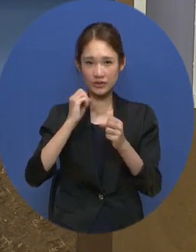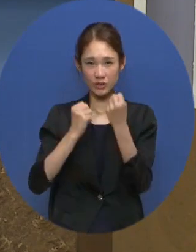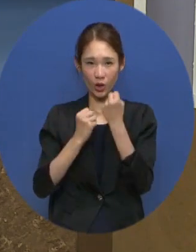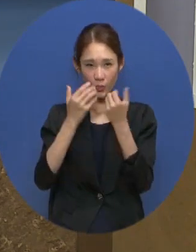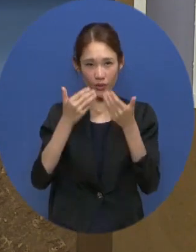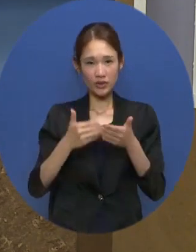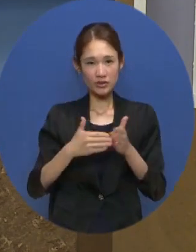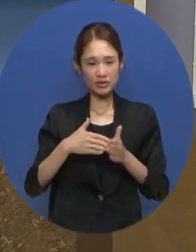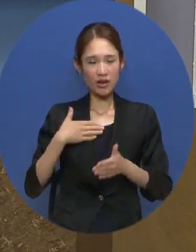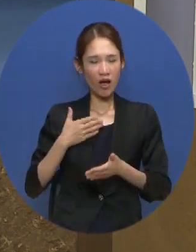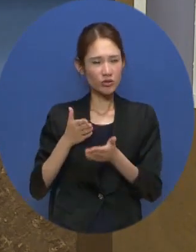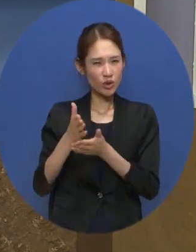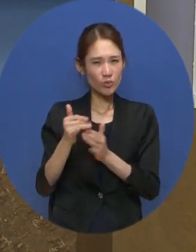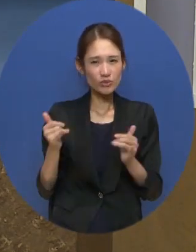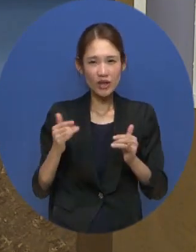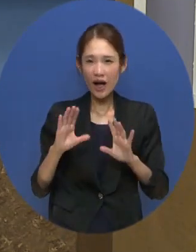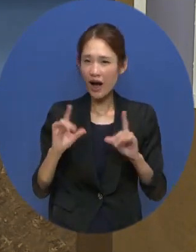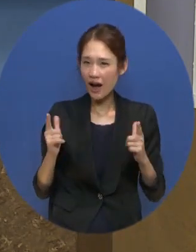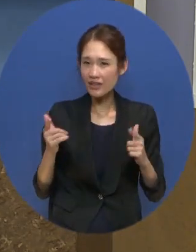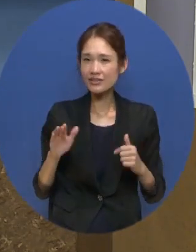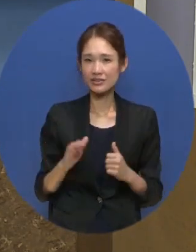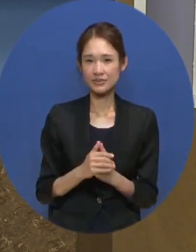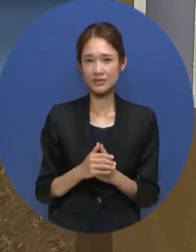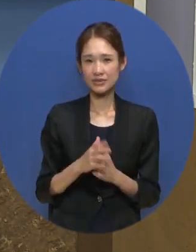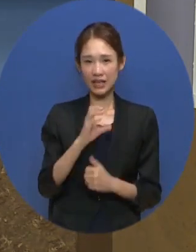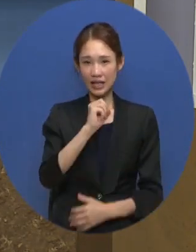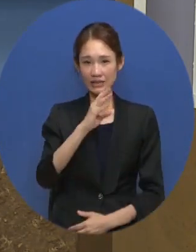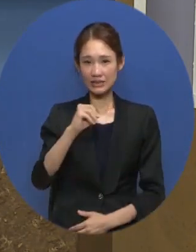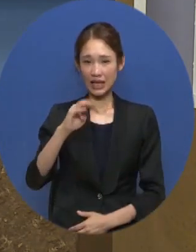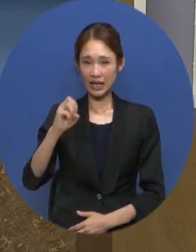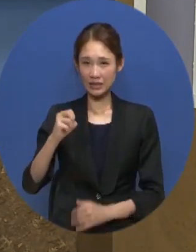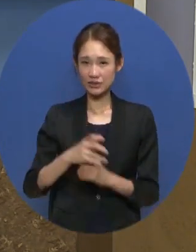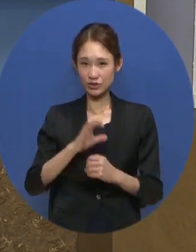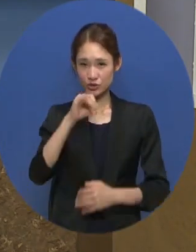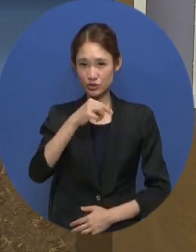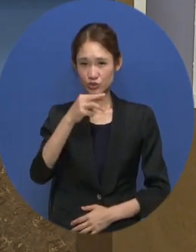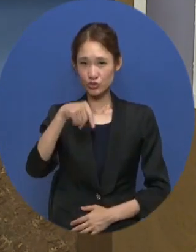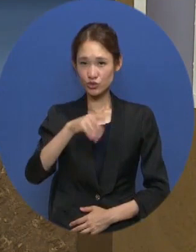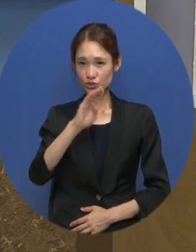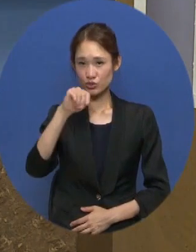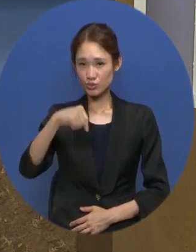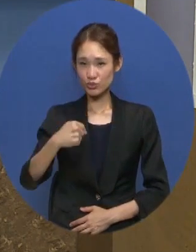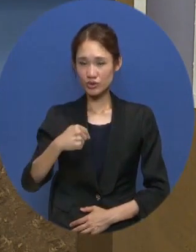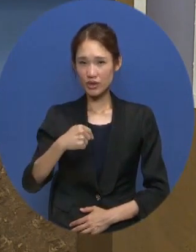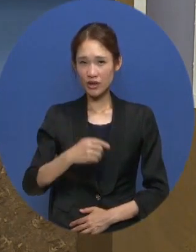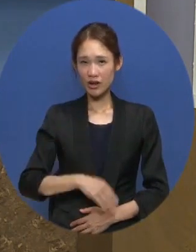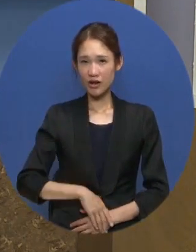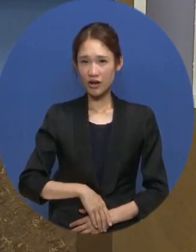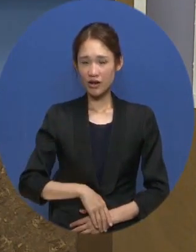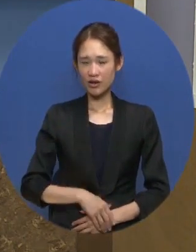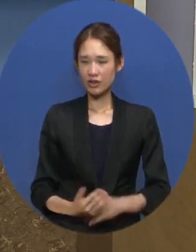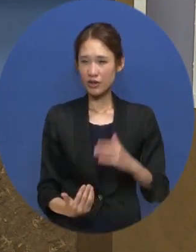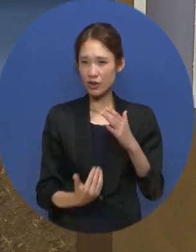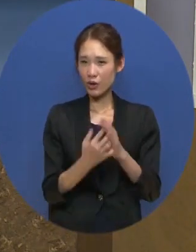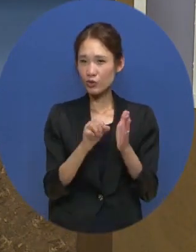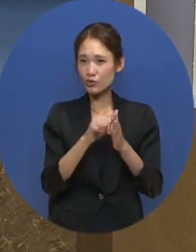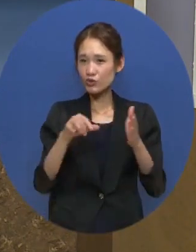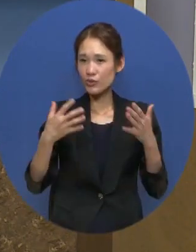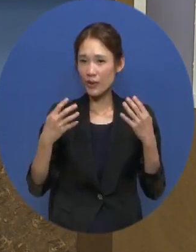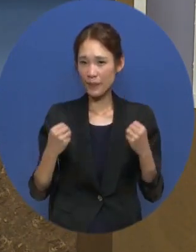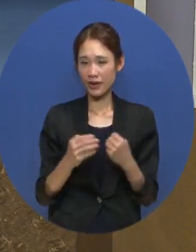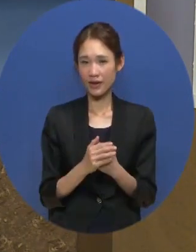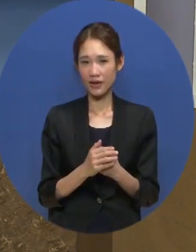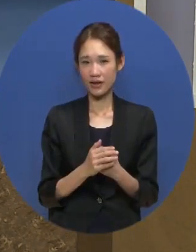제가 전문가는 아니지만 네. 요즘 그 SNS나 뭐 유튜브가 하도 이슈잖아요. 그렇죠. 네. 네, 이제